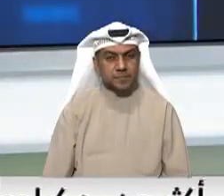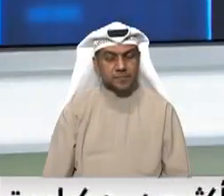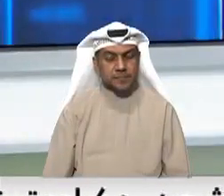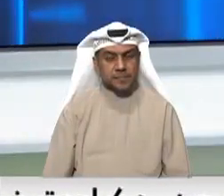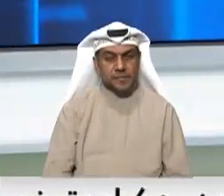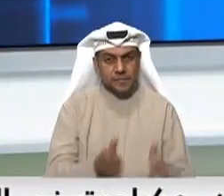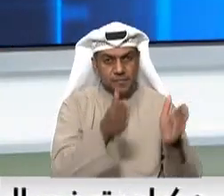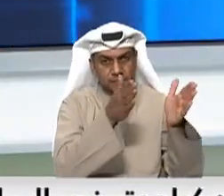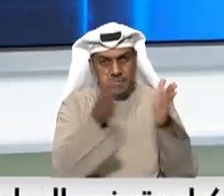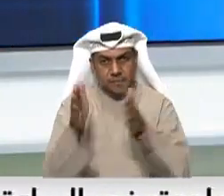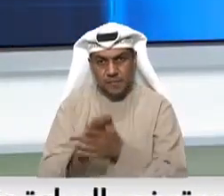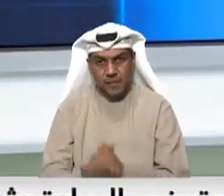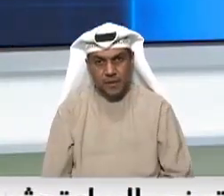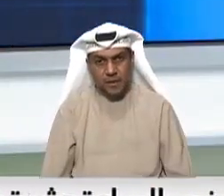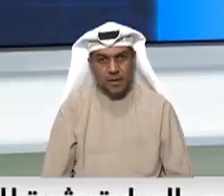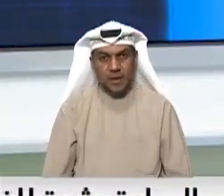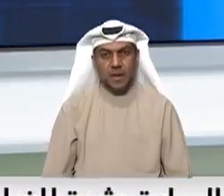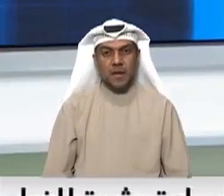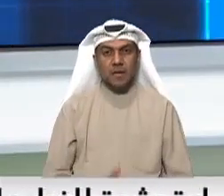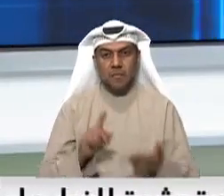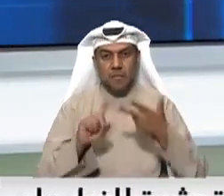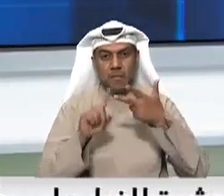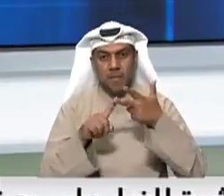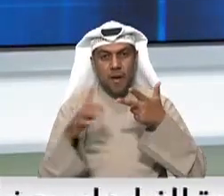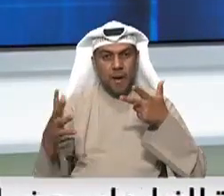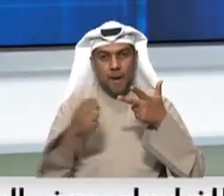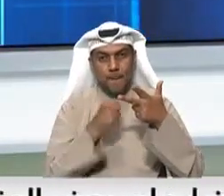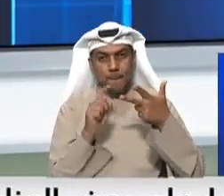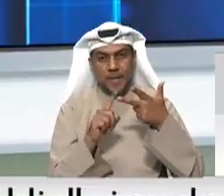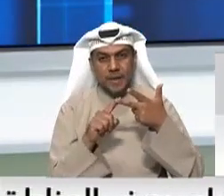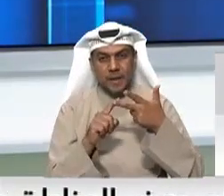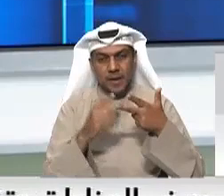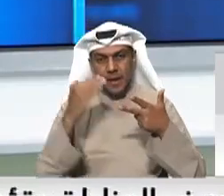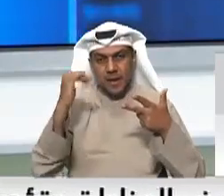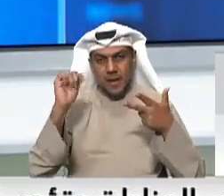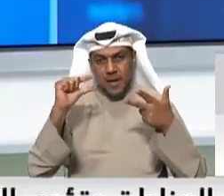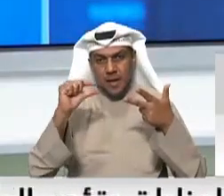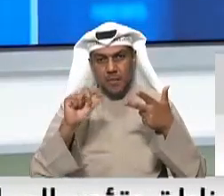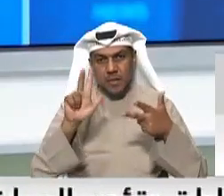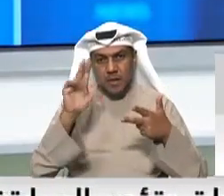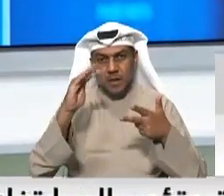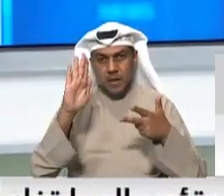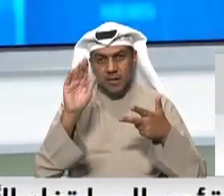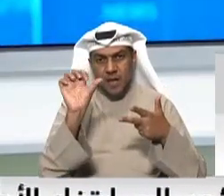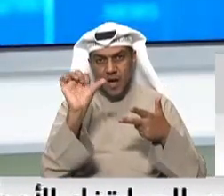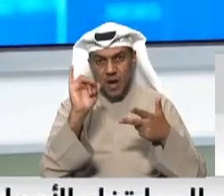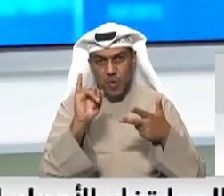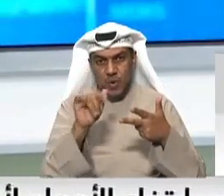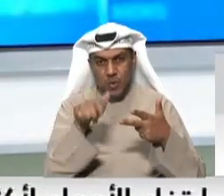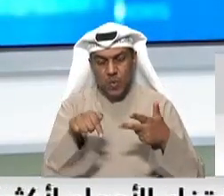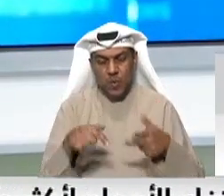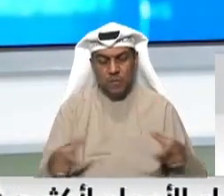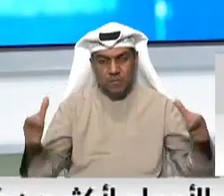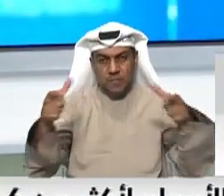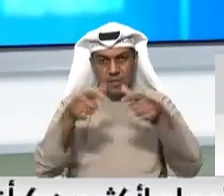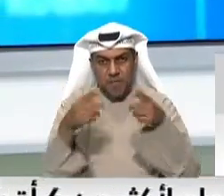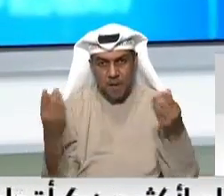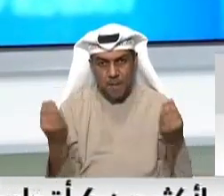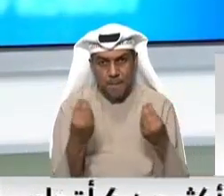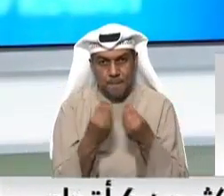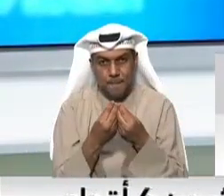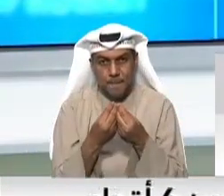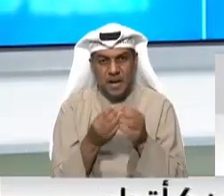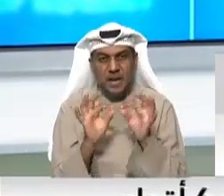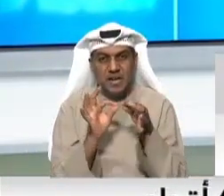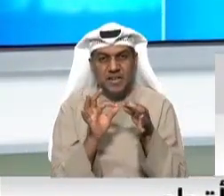بمشاركة الأمين العام لاتحاد مصارف الكويت السيد حمد الحساوي، انطلق اليوم اجتماع الأمناء العامين